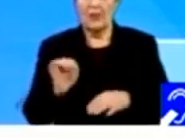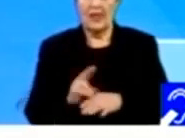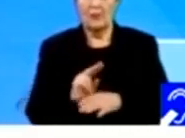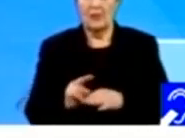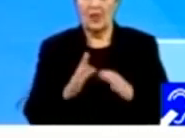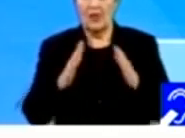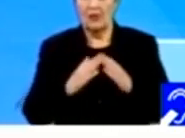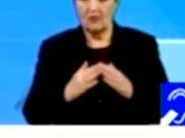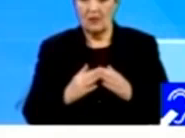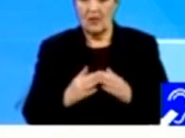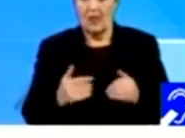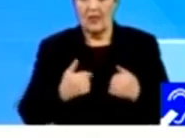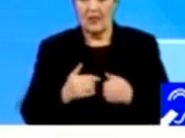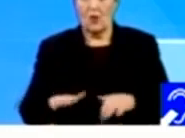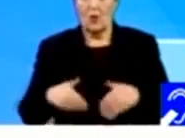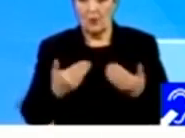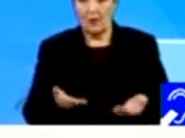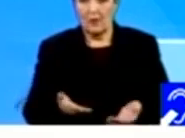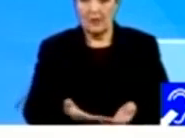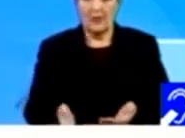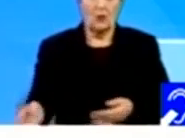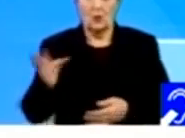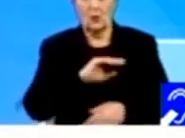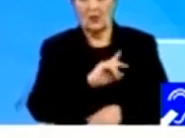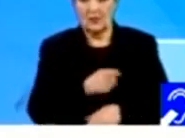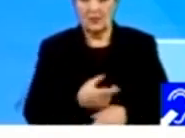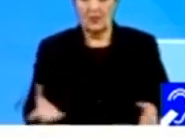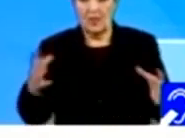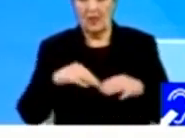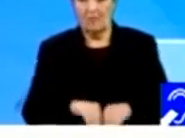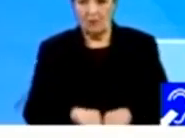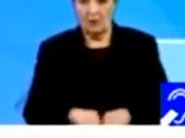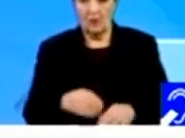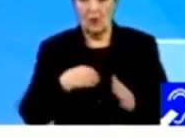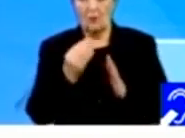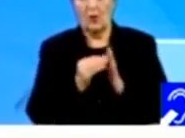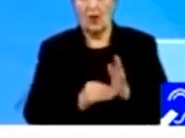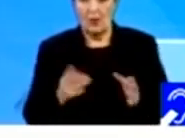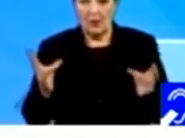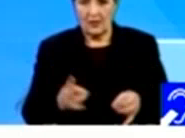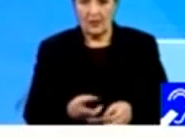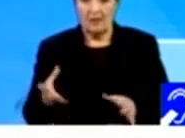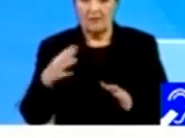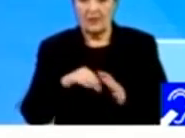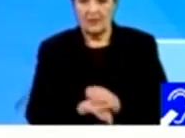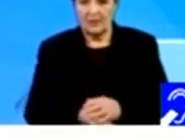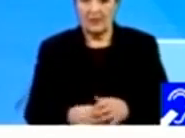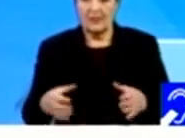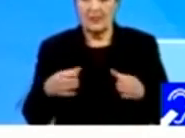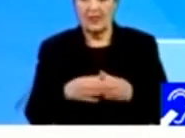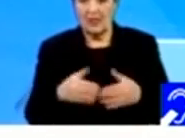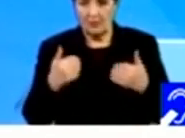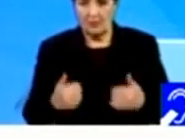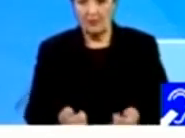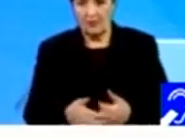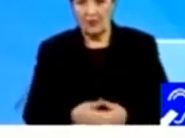locativ. Eu vin cu propunerea să ne conjugăm toți absolut eforturile. Eu am programul necesar, sunt deschis, am o echipă extraordinară și